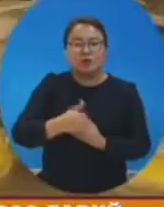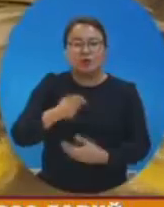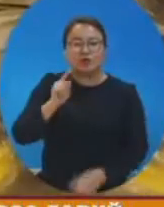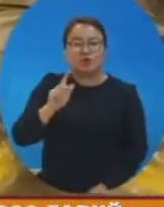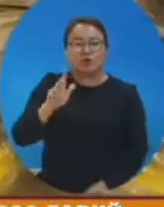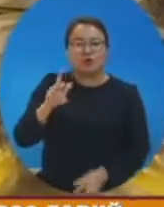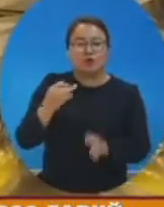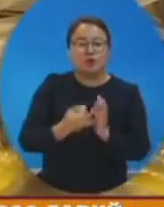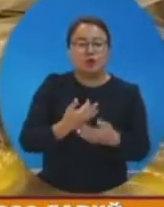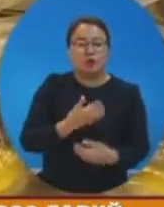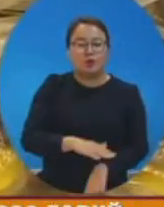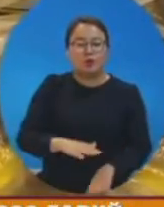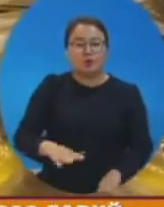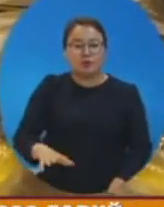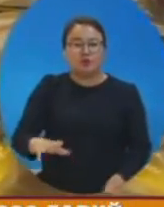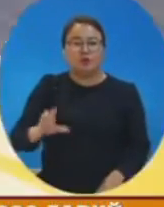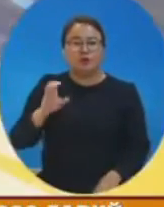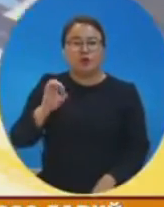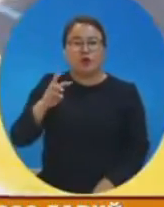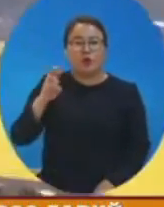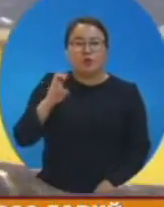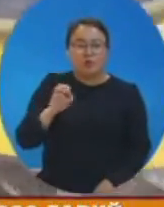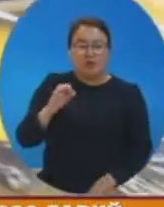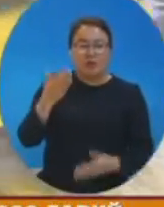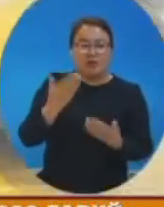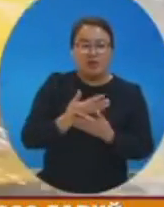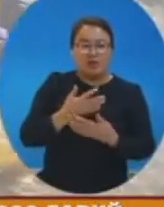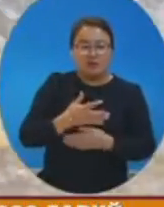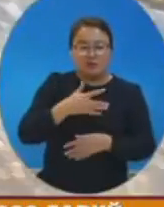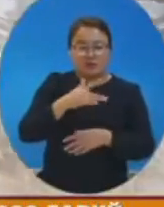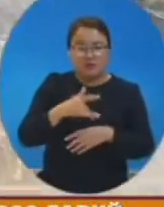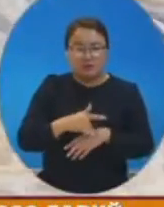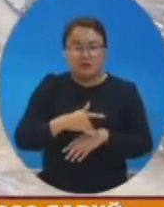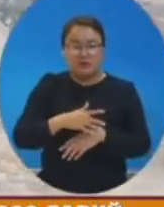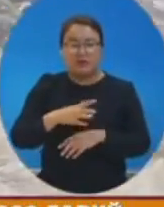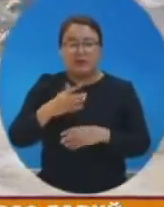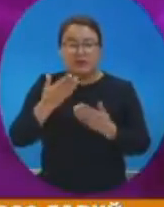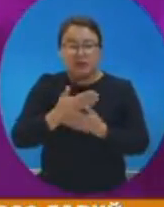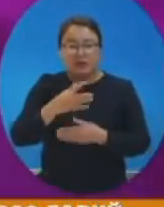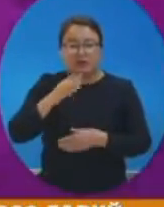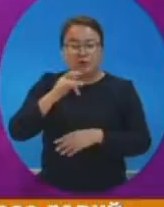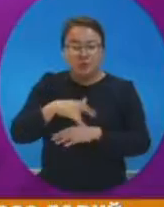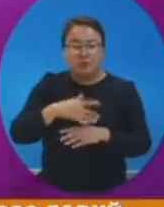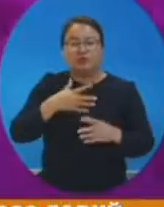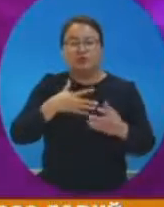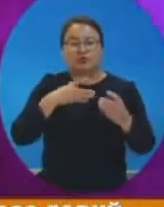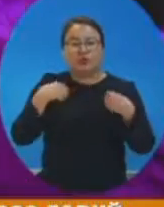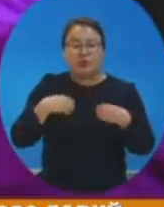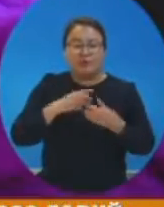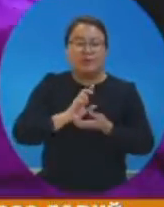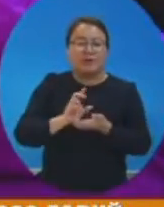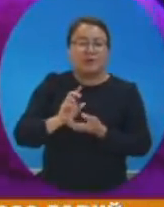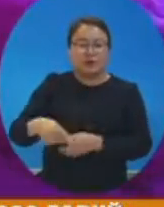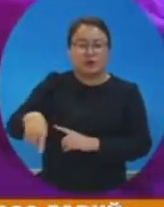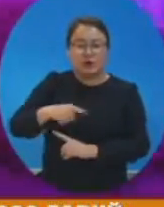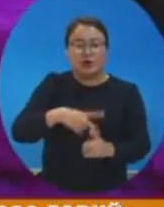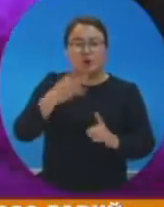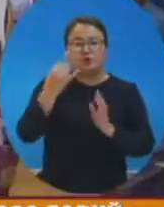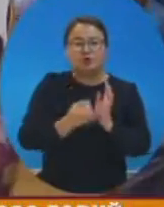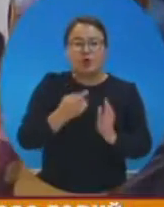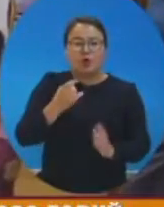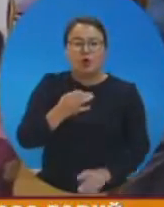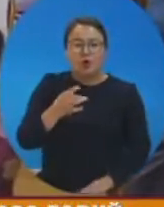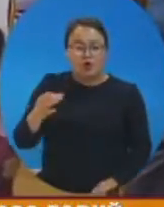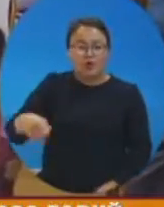байгаа 137 сурагчдад соёмын кино театрт 1-р ангид элсэн суралцах гэж байгаа хүүхдүүдэд мөн цүнх бэлгэлсэн юм а. Түүний төрийн